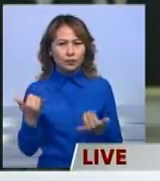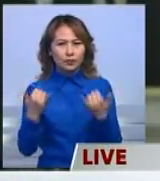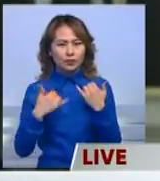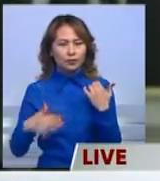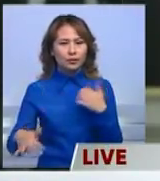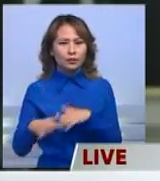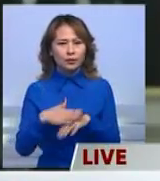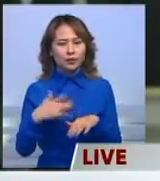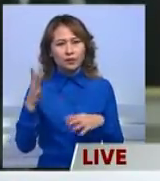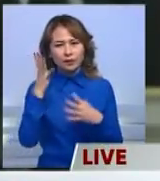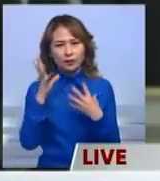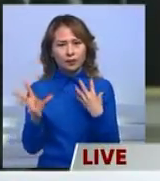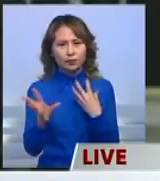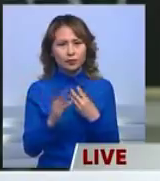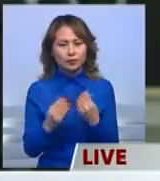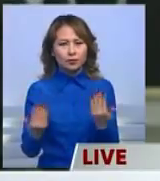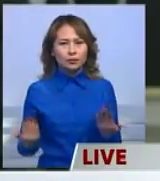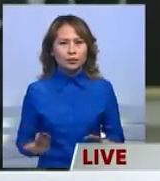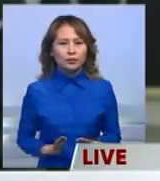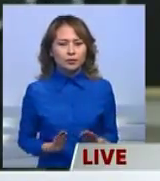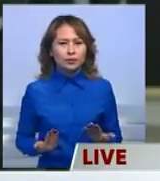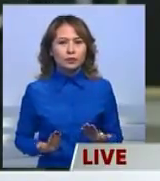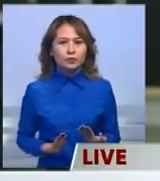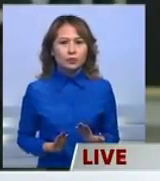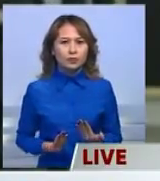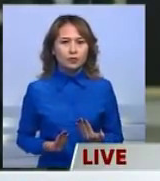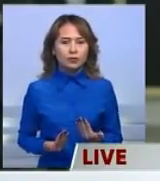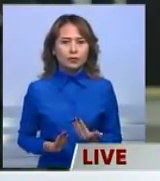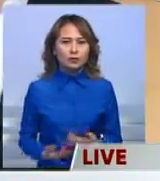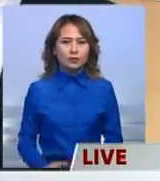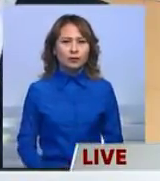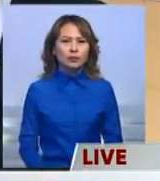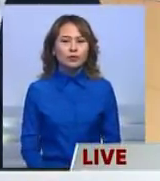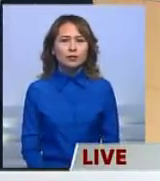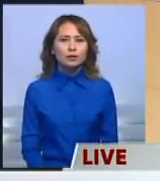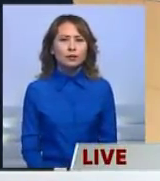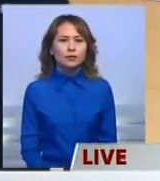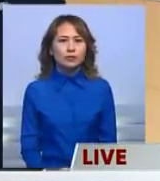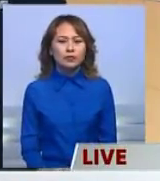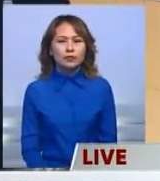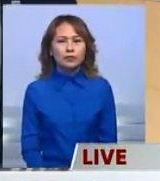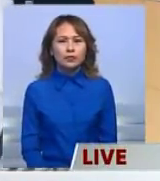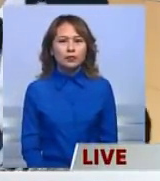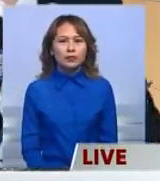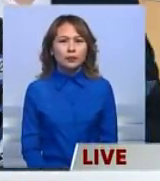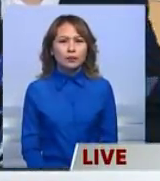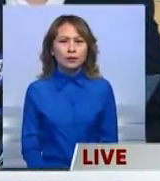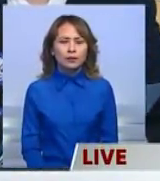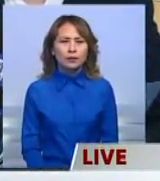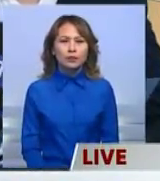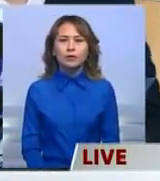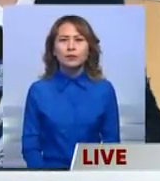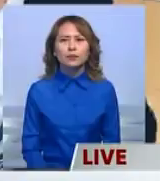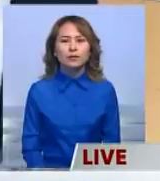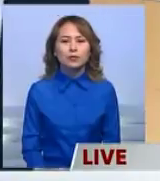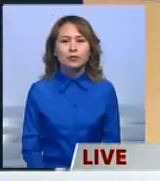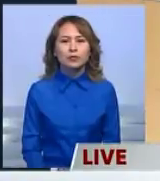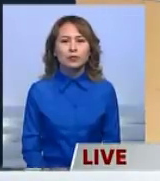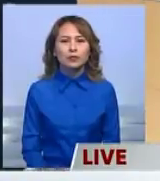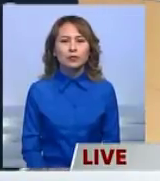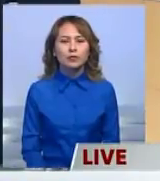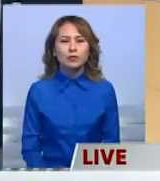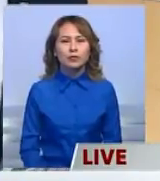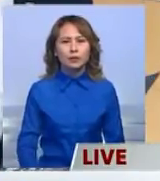халқымызмен бірге өмір сүріп, ағайын кешілігіміз өте жарасады. Рахмет. Рахмет сүбелі сұхбатыңызға. Облыста